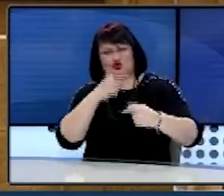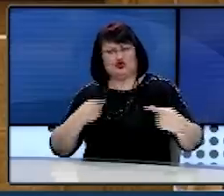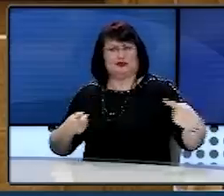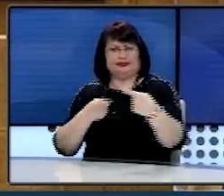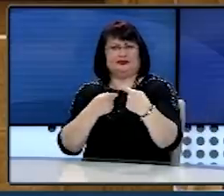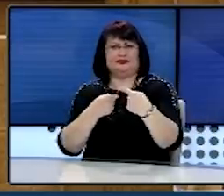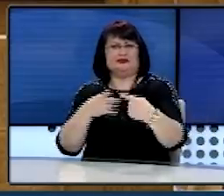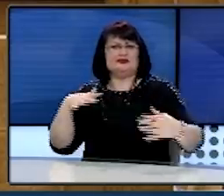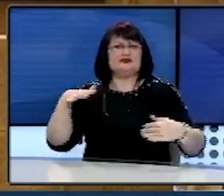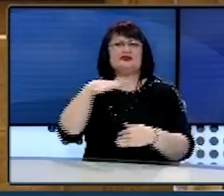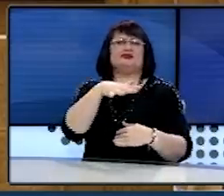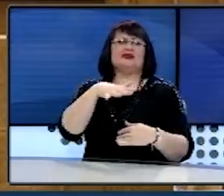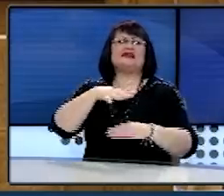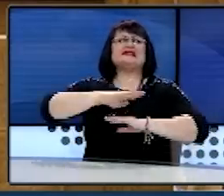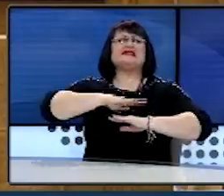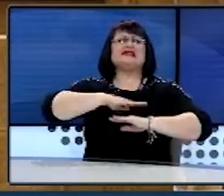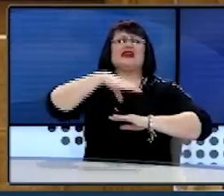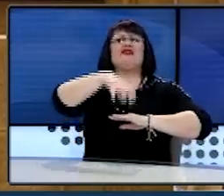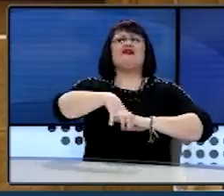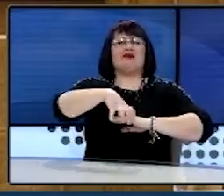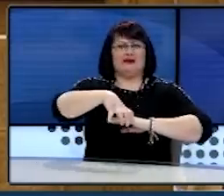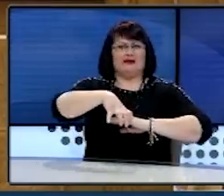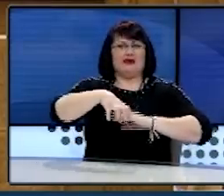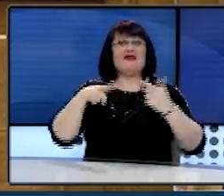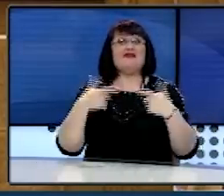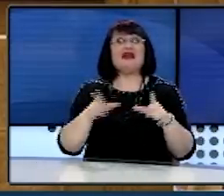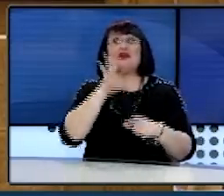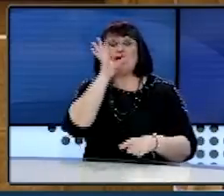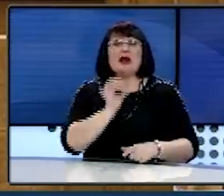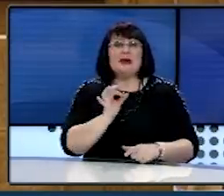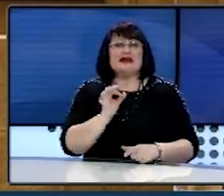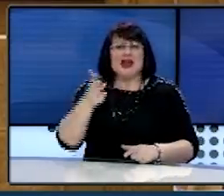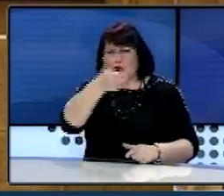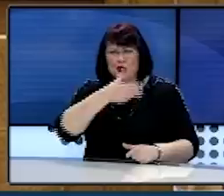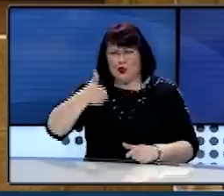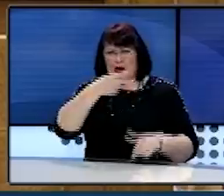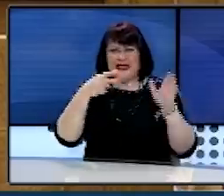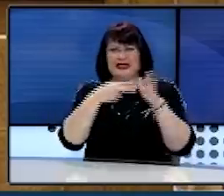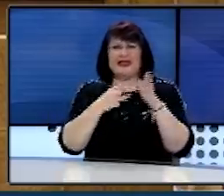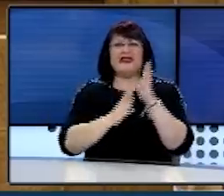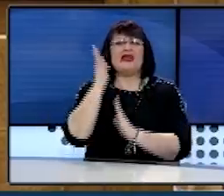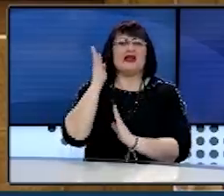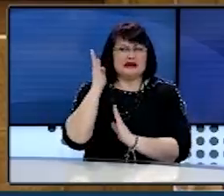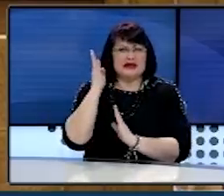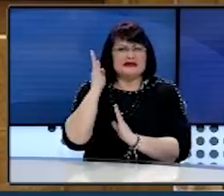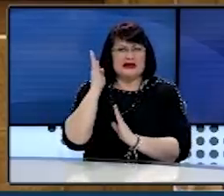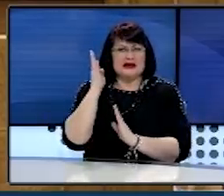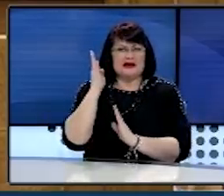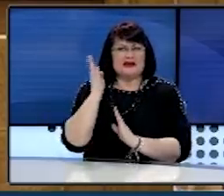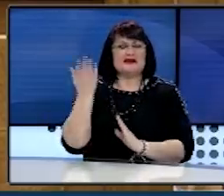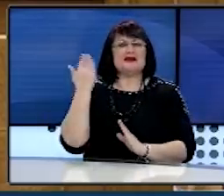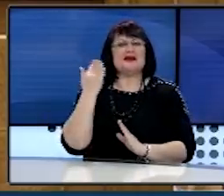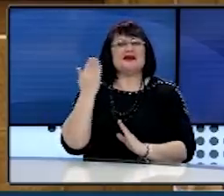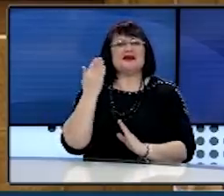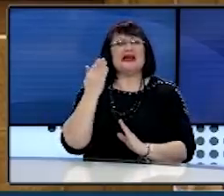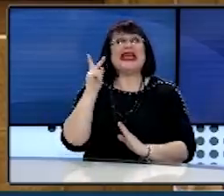που επιτίθενται σε στρατιωτική βάση. Στην πραγματικότητα, το βίντεο αυτό τραβήχθηκε το 2014 κατά την προσάρτηση